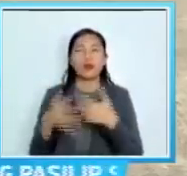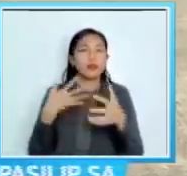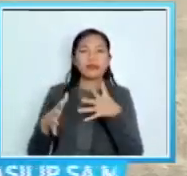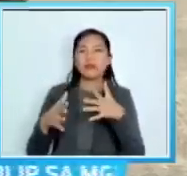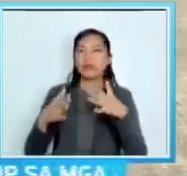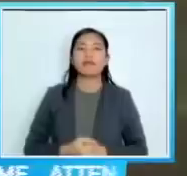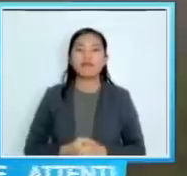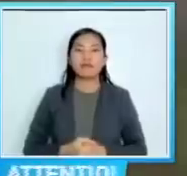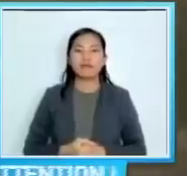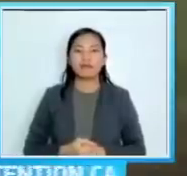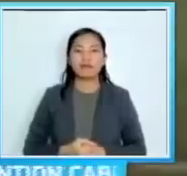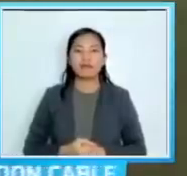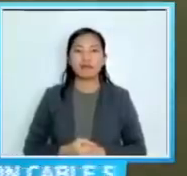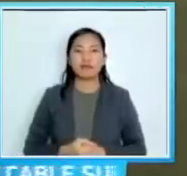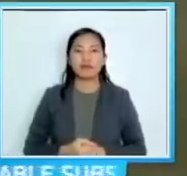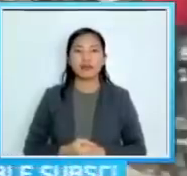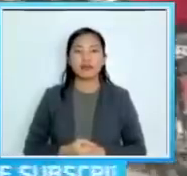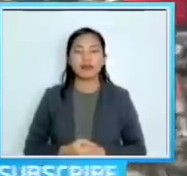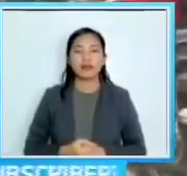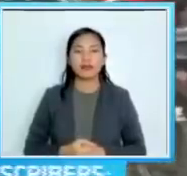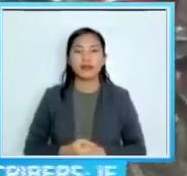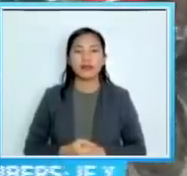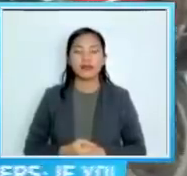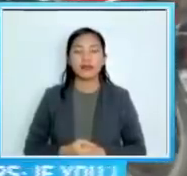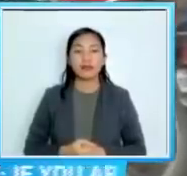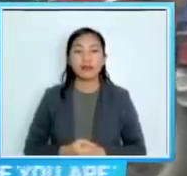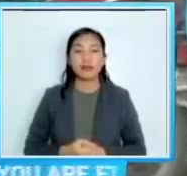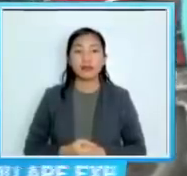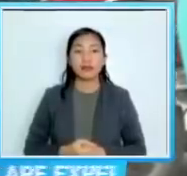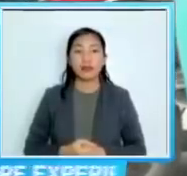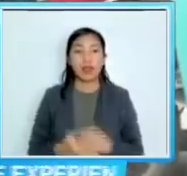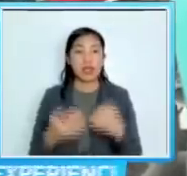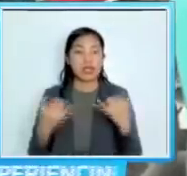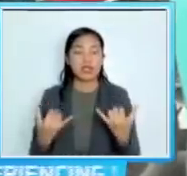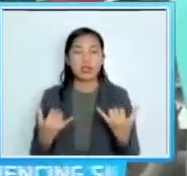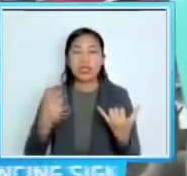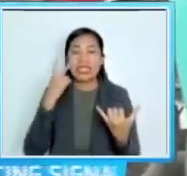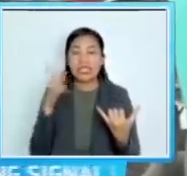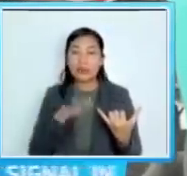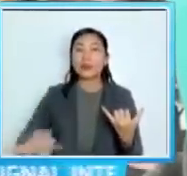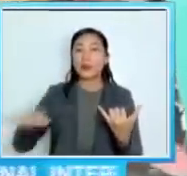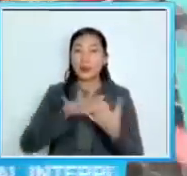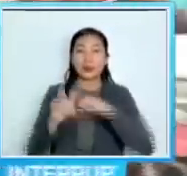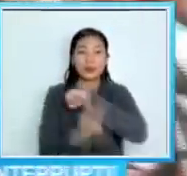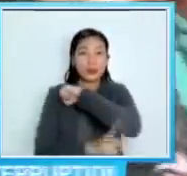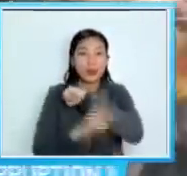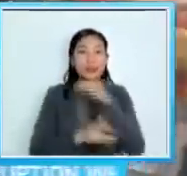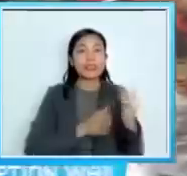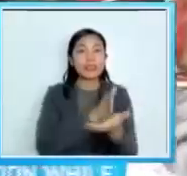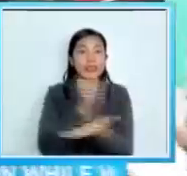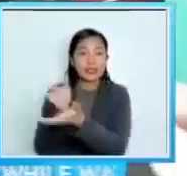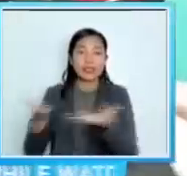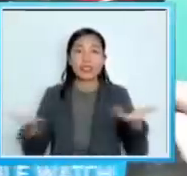pa din. So kung titignan mo yung buong probinsya sa pag-iikot natin dito sa Surigao City, hindi mo pa